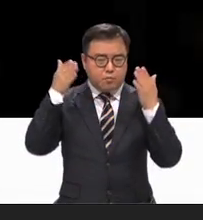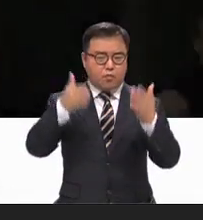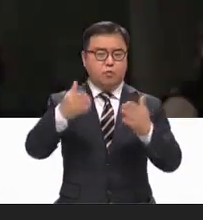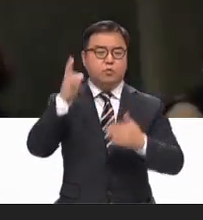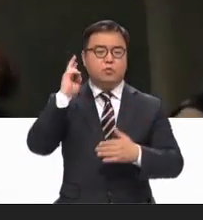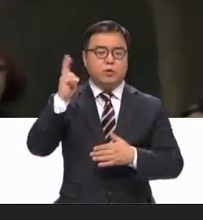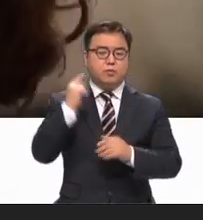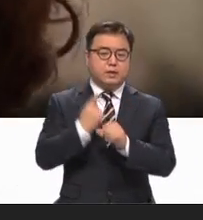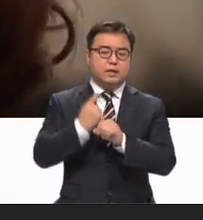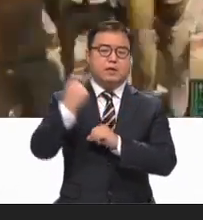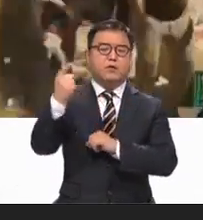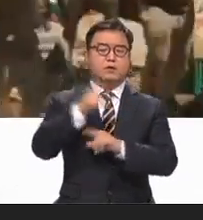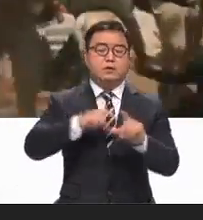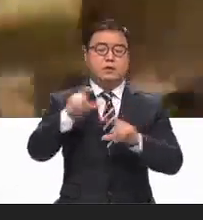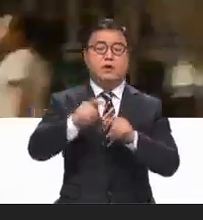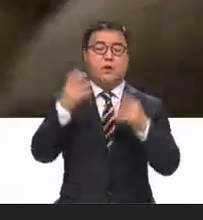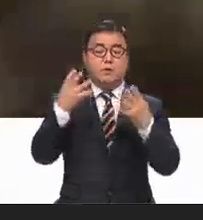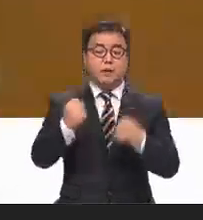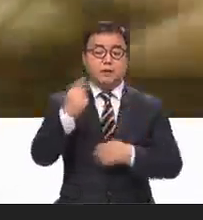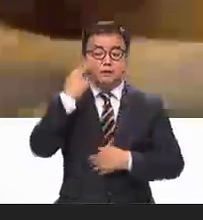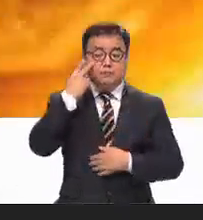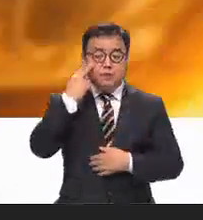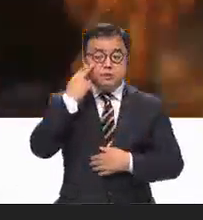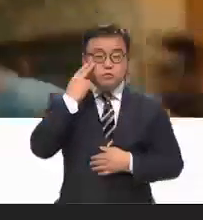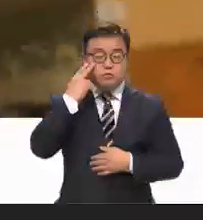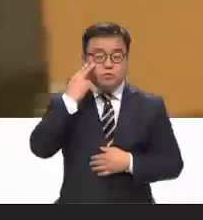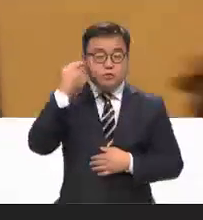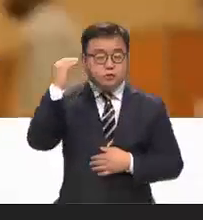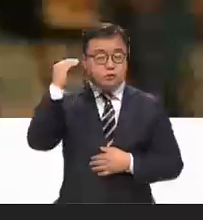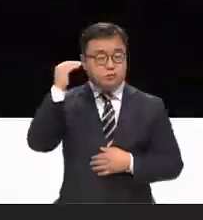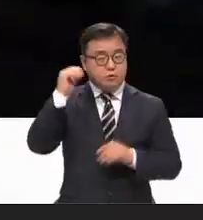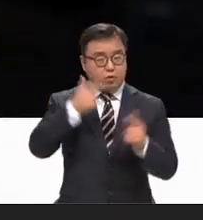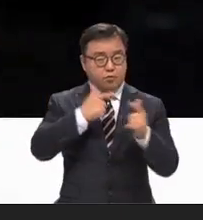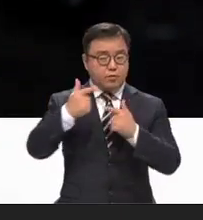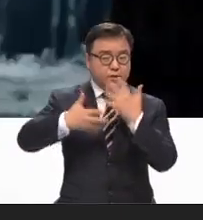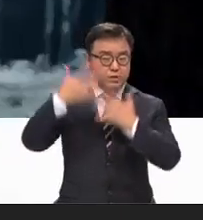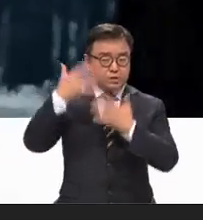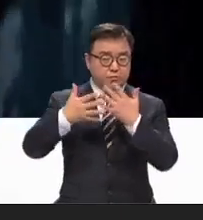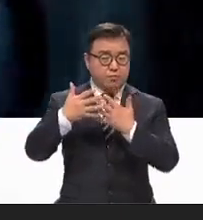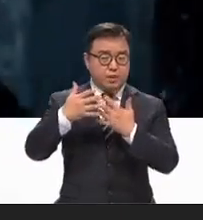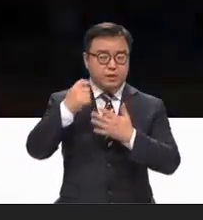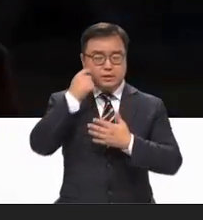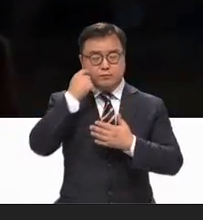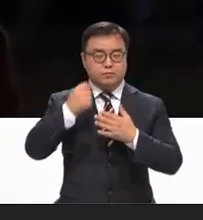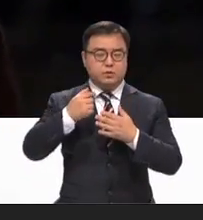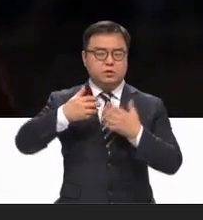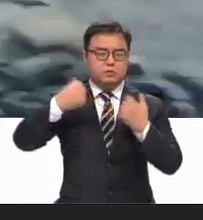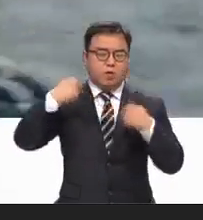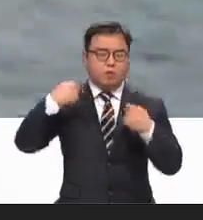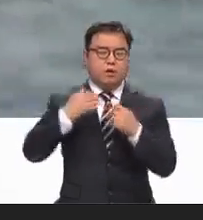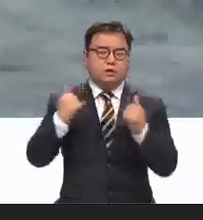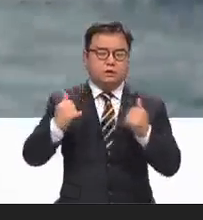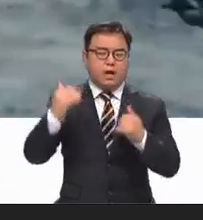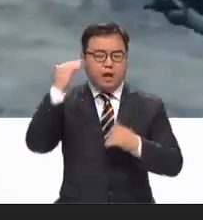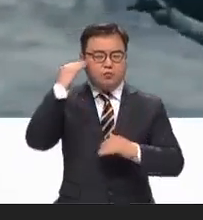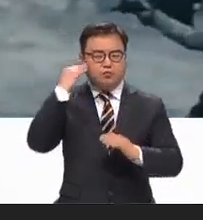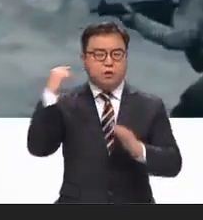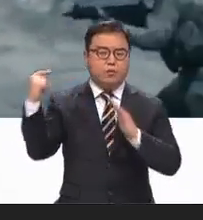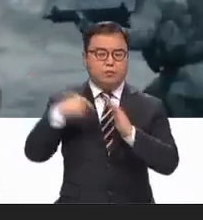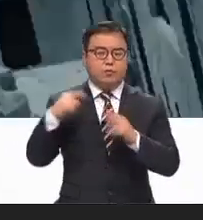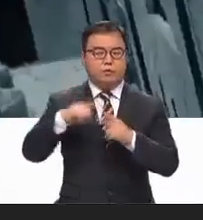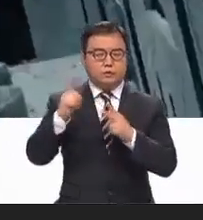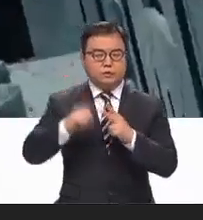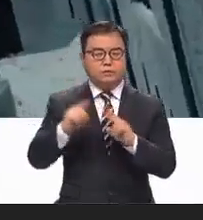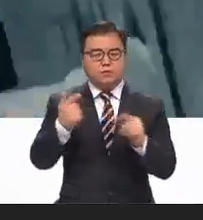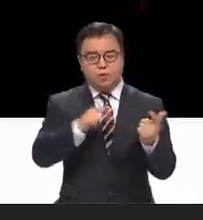내년에 더욱 많은 헐리우드 스타들의 내한 그리고 또 다른 헐리우드 블록버스터 제작진들의 서울 촬영